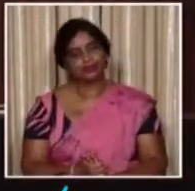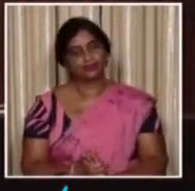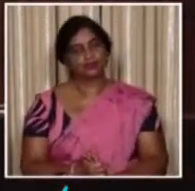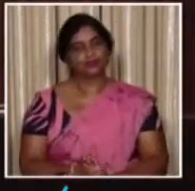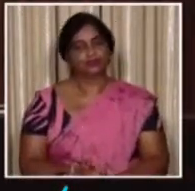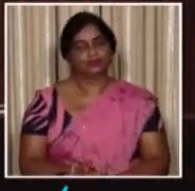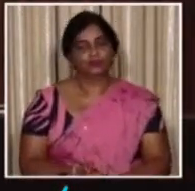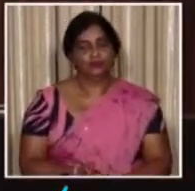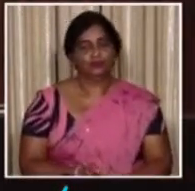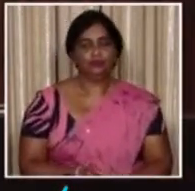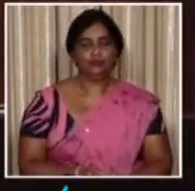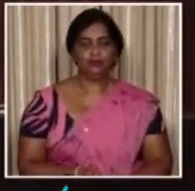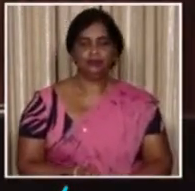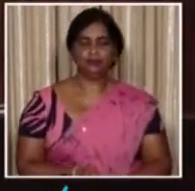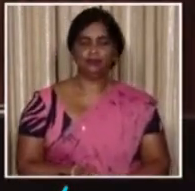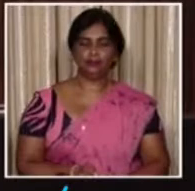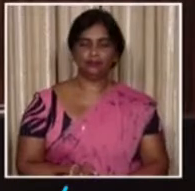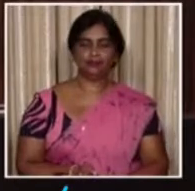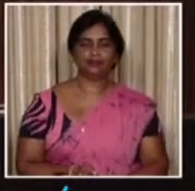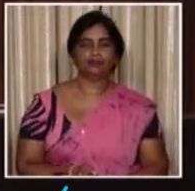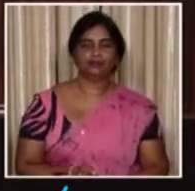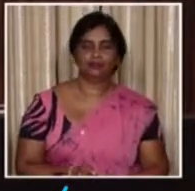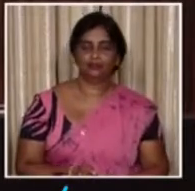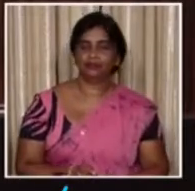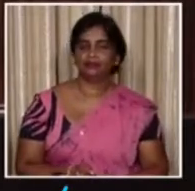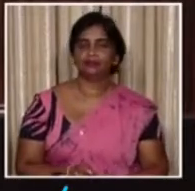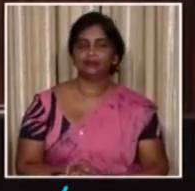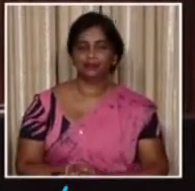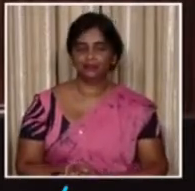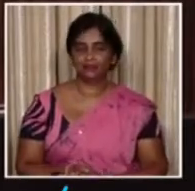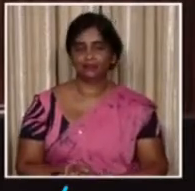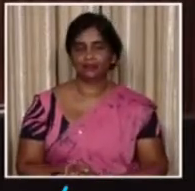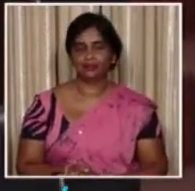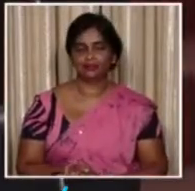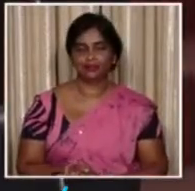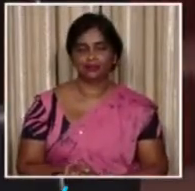मम त्रीलैन विपे कहला तीर मम